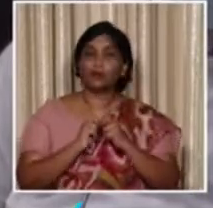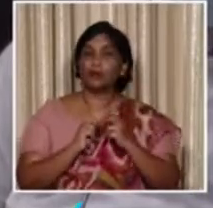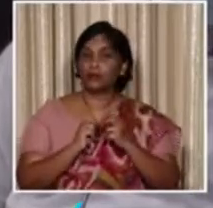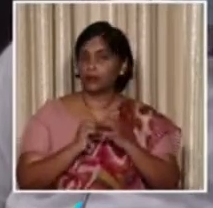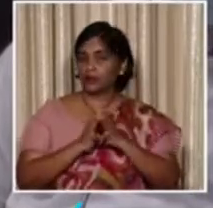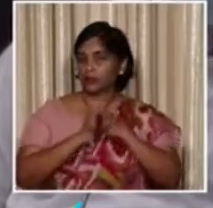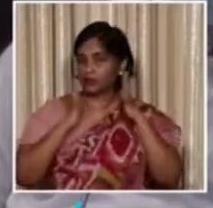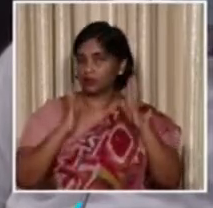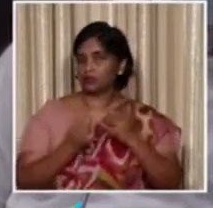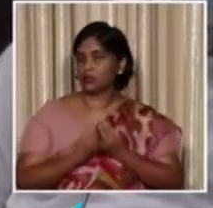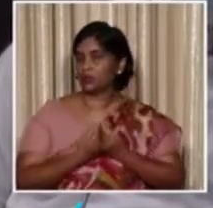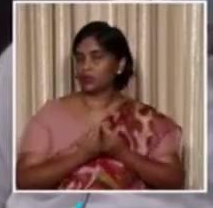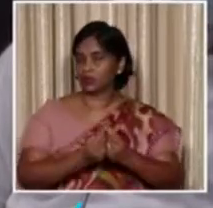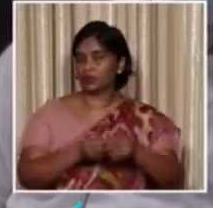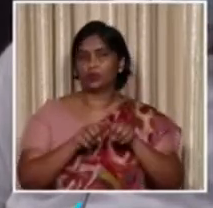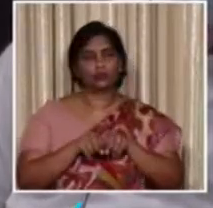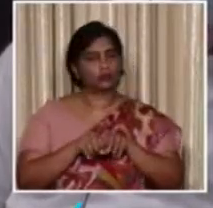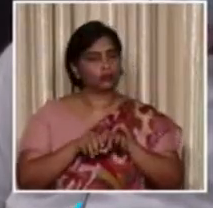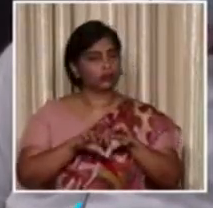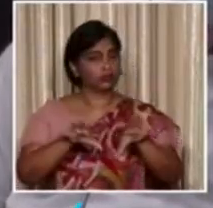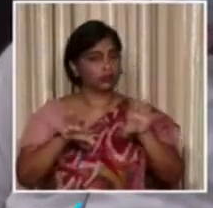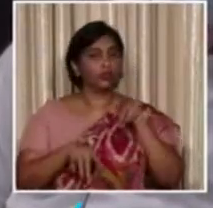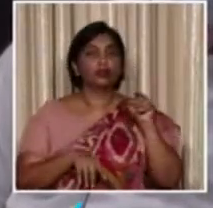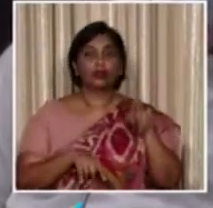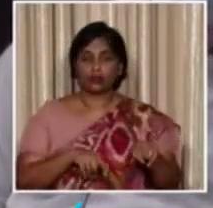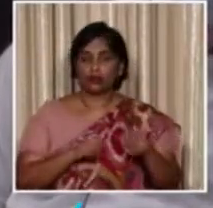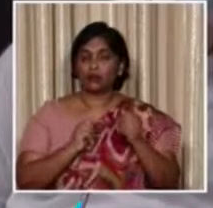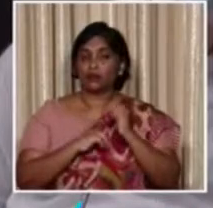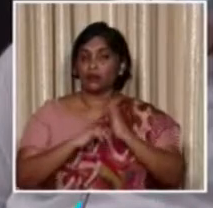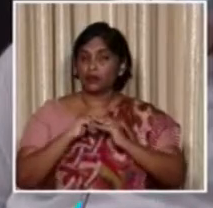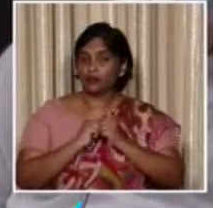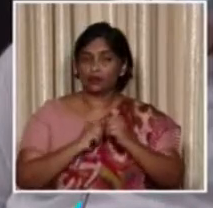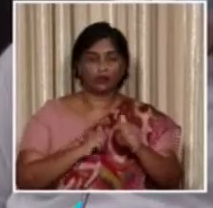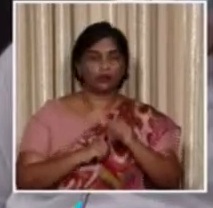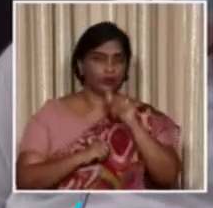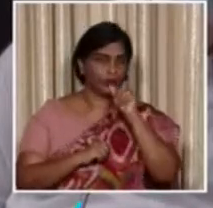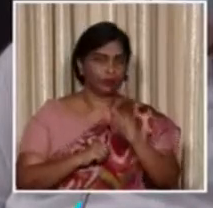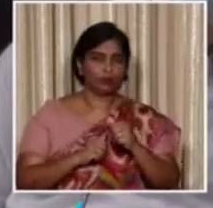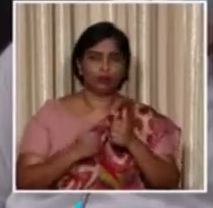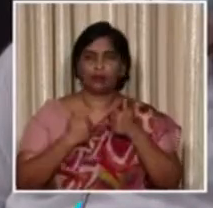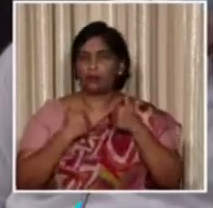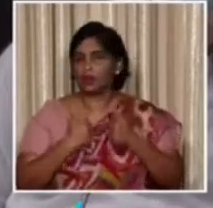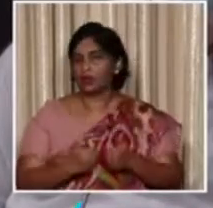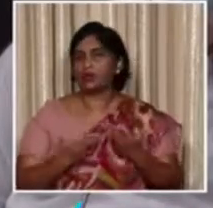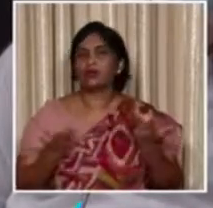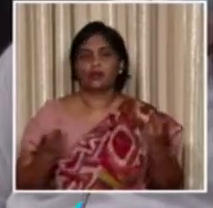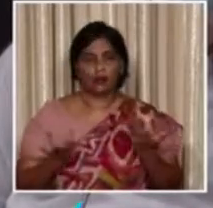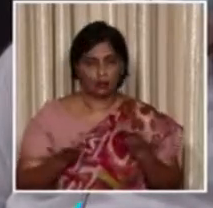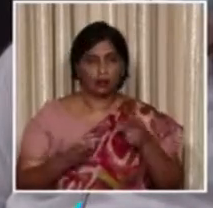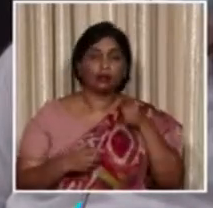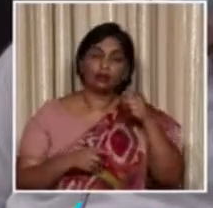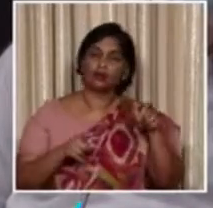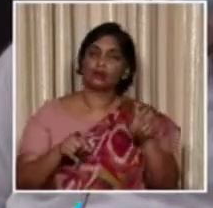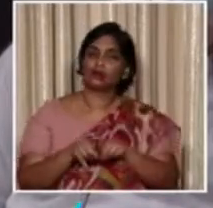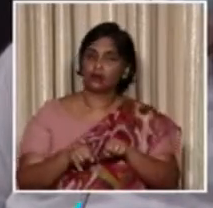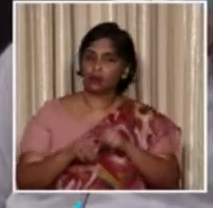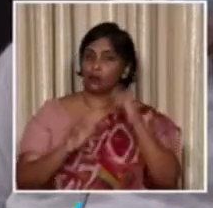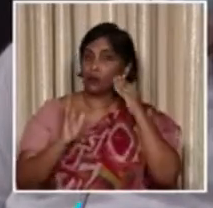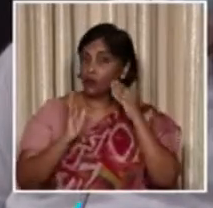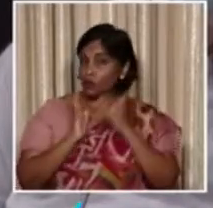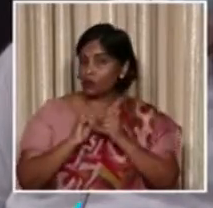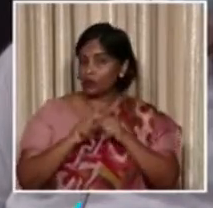ඉතාමත්ම වේගෙන් රට පුරා ගලා යනවා. දැනට කරන වැඩපිළිවෙළ ඉතාමත්ම ප්‍රමාණවත් වන්නේ නැහැ. ඉතින් මේ තත්ත්වයන්